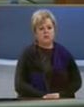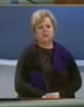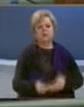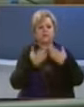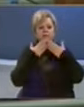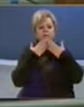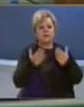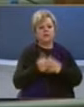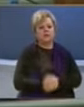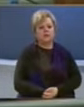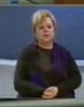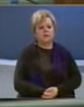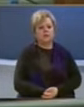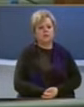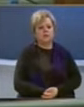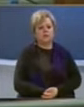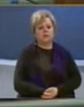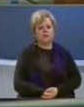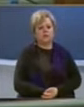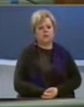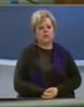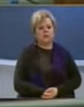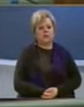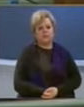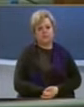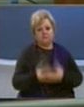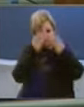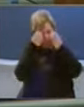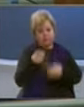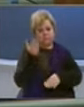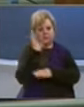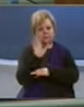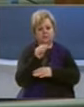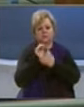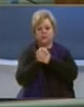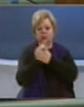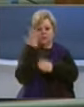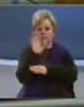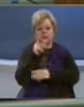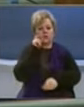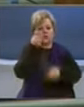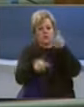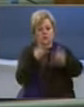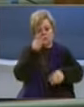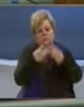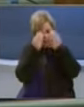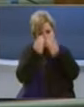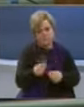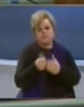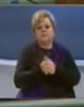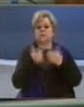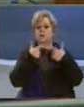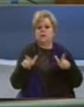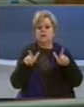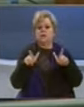Falënderit, po. Urdhëruar kryesues, të nderuar ministra prezant, koleg deputet, qytetar të nderuar, më lejoni që